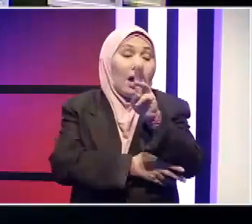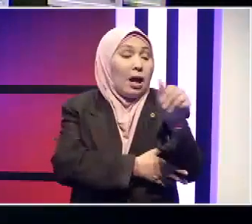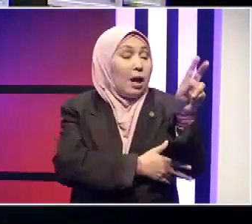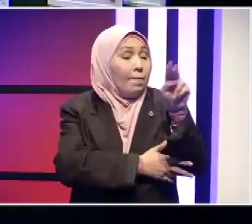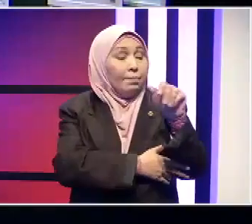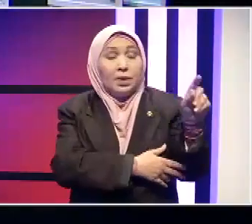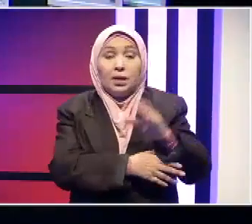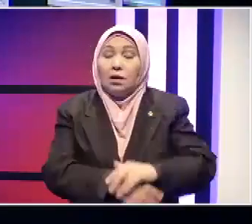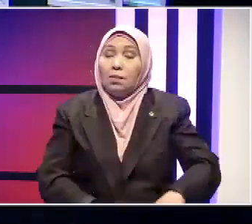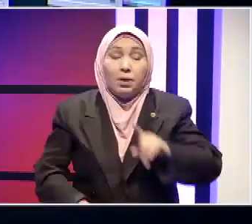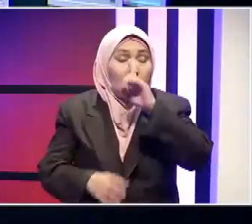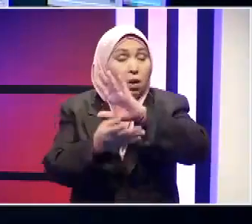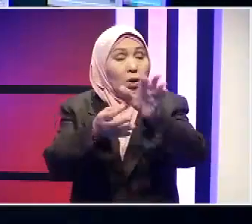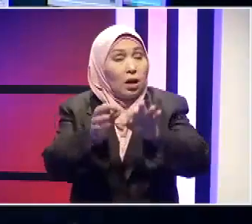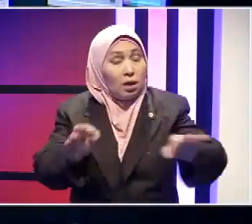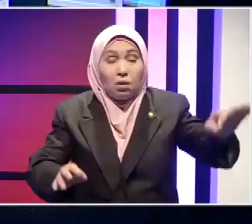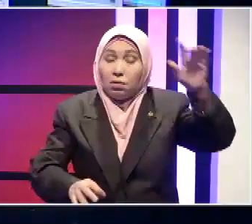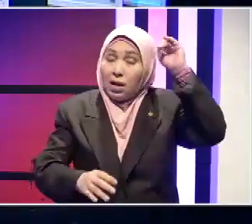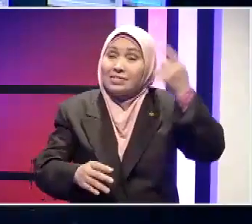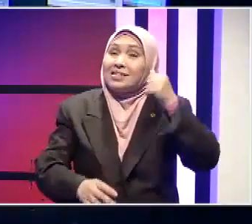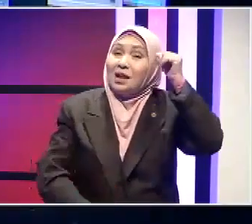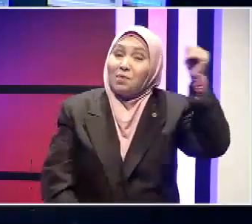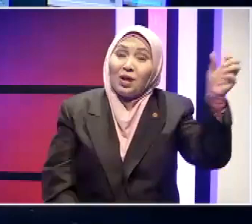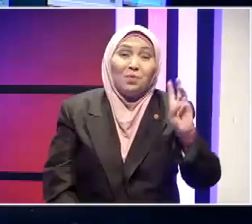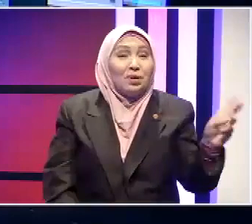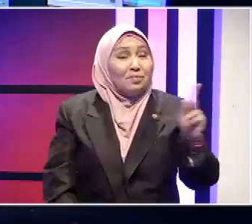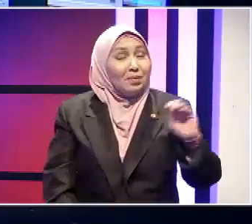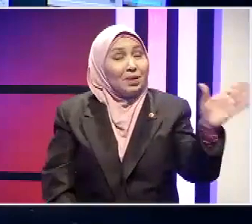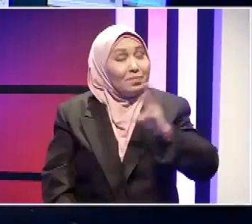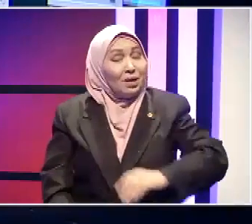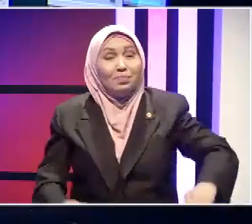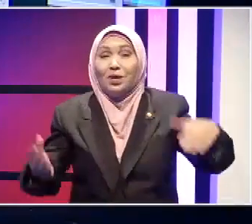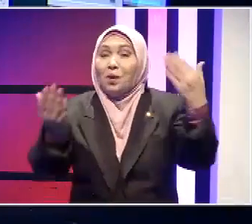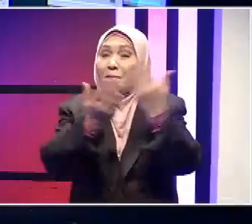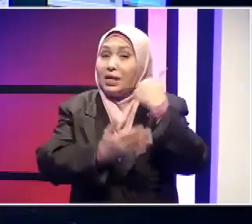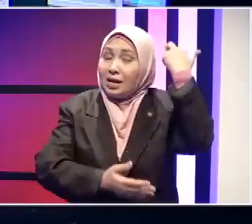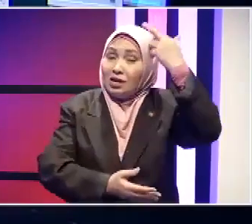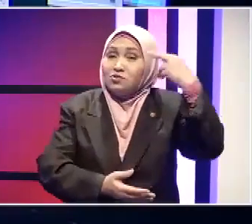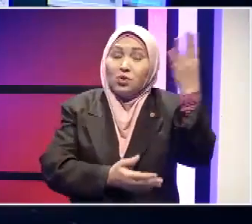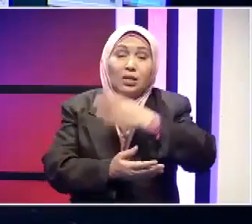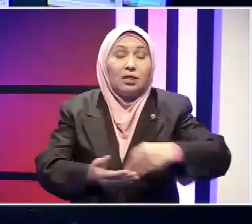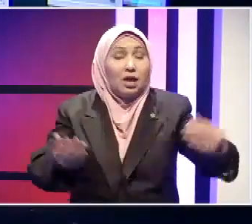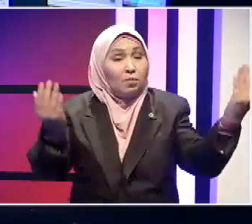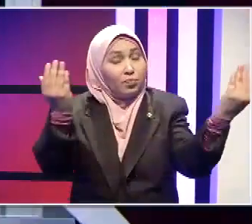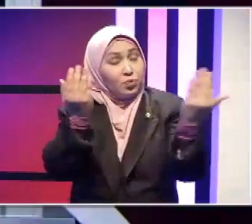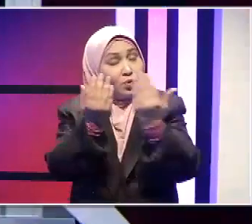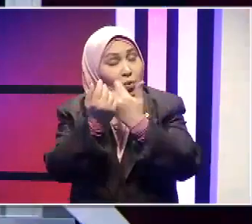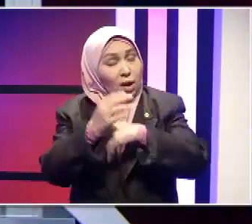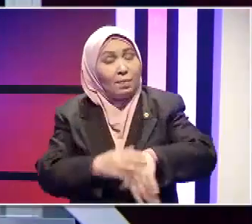Amin Shallallahu Alaihi Wasallam alaykum warahmatullahi wabarakatuh alhamdulillah wa shalaatu wa salaamu ala rosulillah wa ala ali